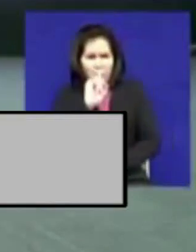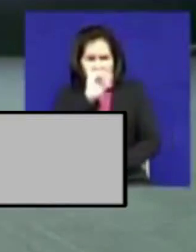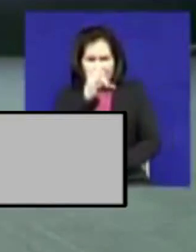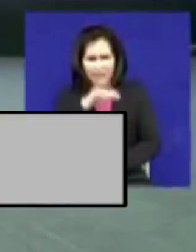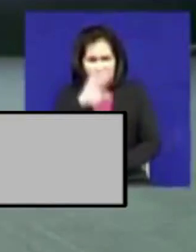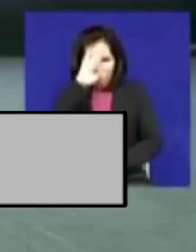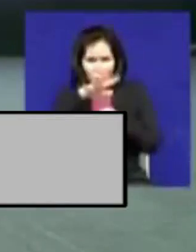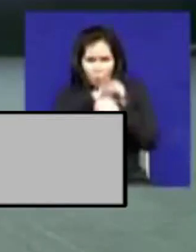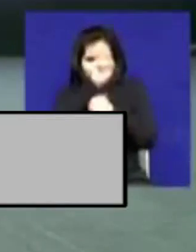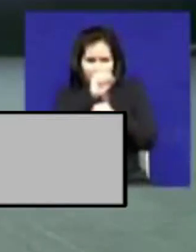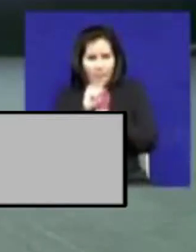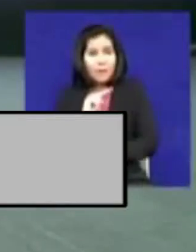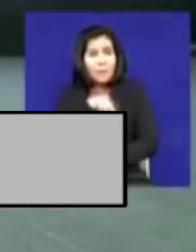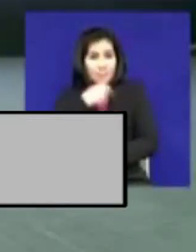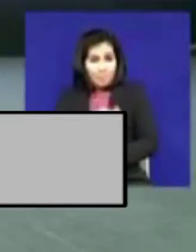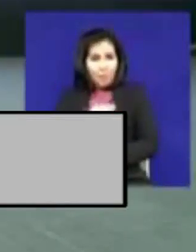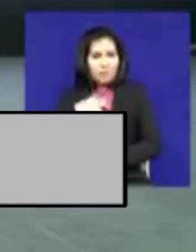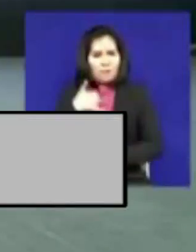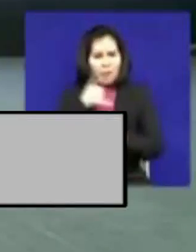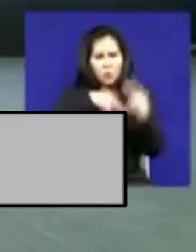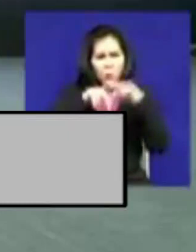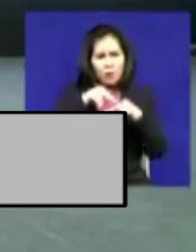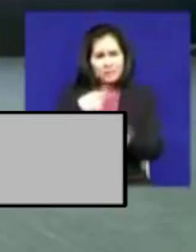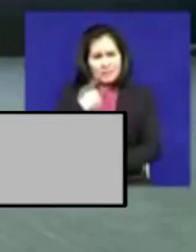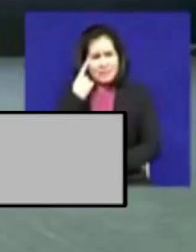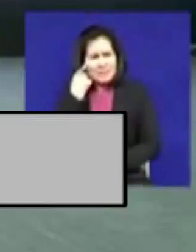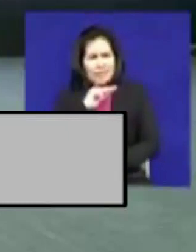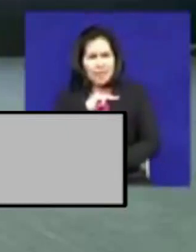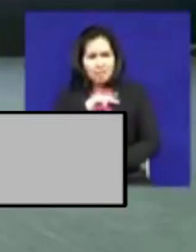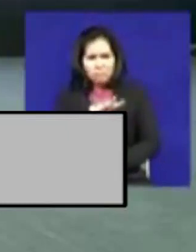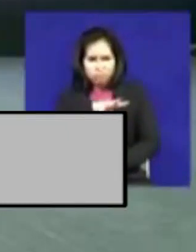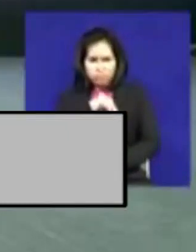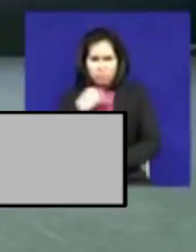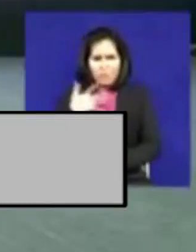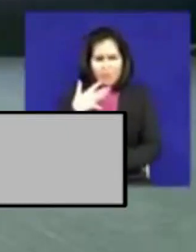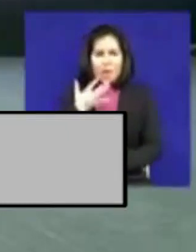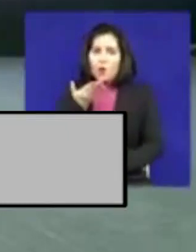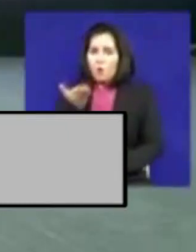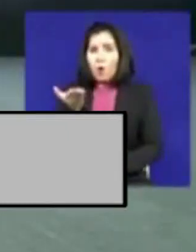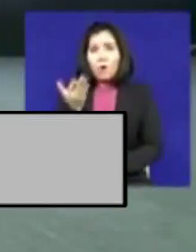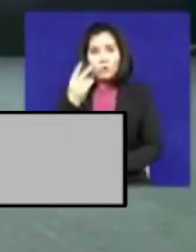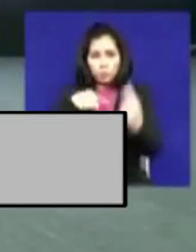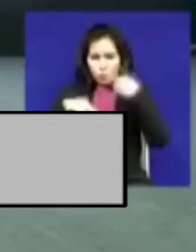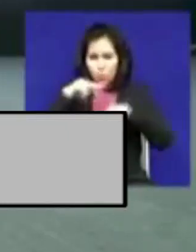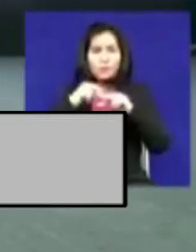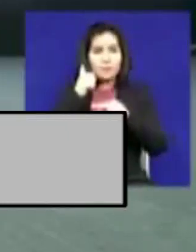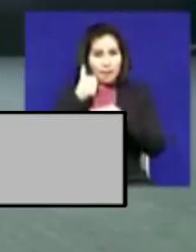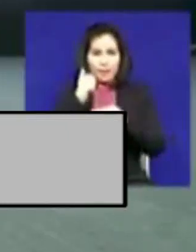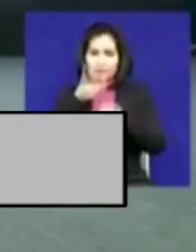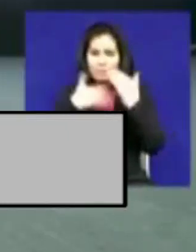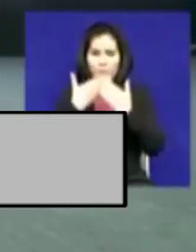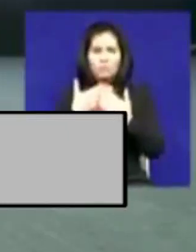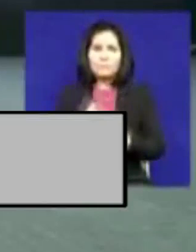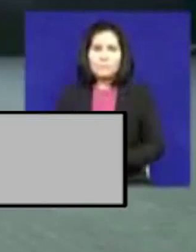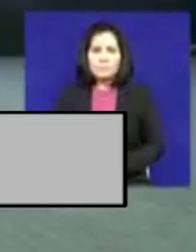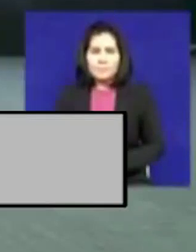าบุคลากรทางการแพทย์สาธารณสุขสามารถที่จะได้รับการตรวจทางห้องปฏิบัติการและก็ได้รับการสอบสวนเนี่ยทุกราย